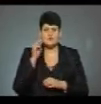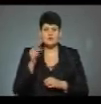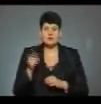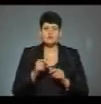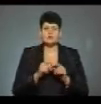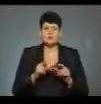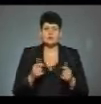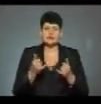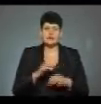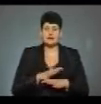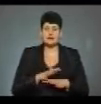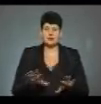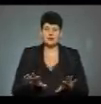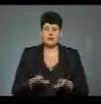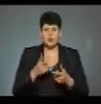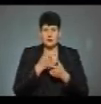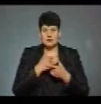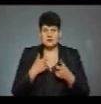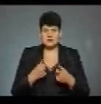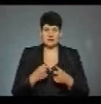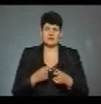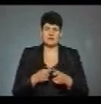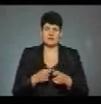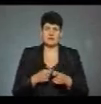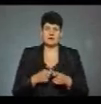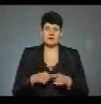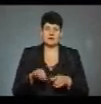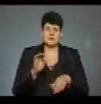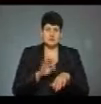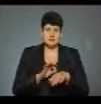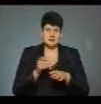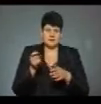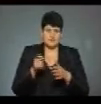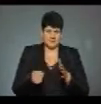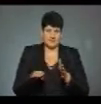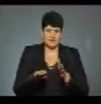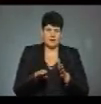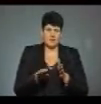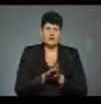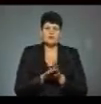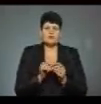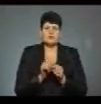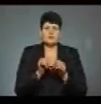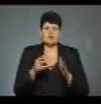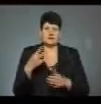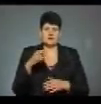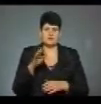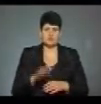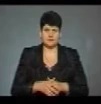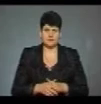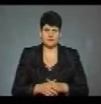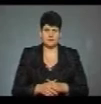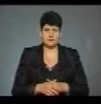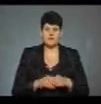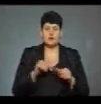школах наразі не будуть. Оголосити карантин можуть тоді, коли середній рівень захворюваності зростає на 20%. У